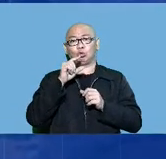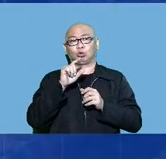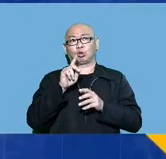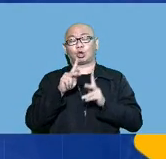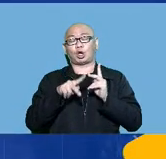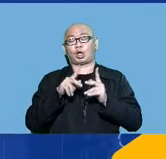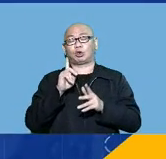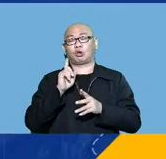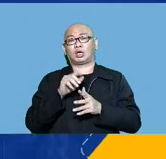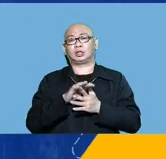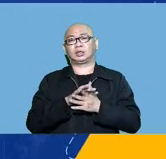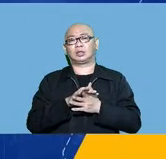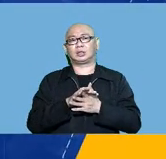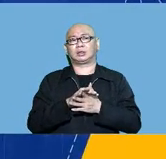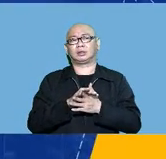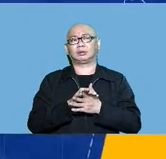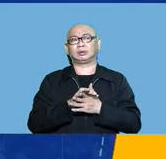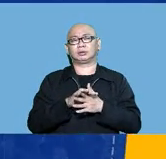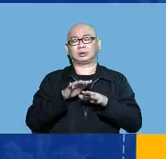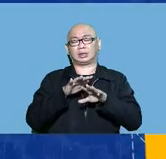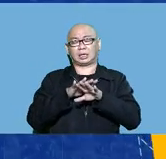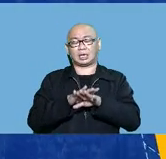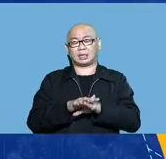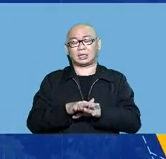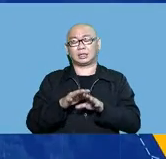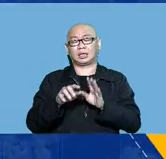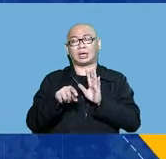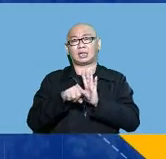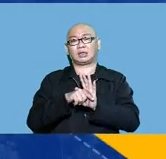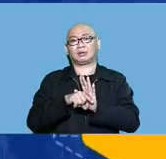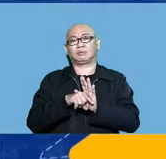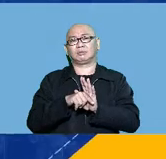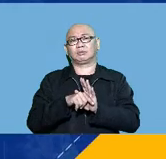terjadinya kavitasi atau tekanan negatif